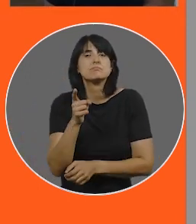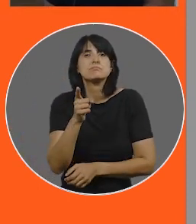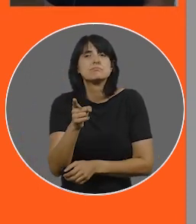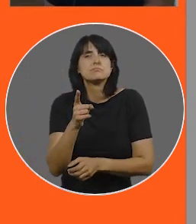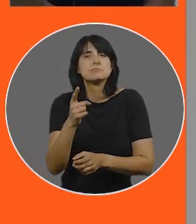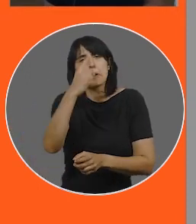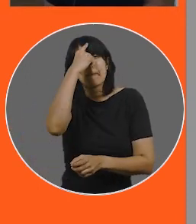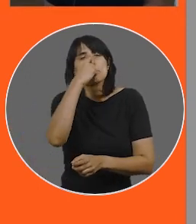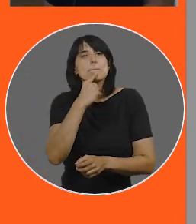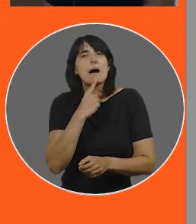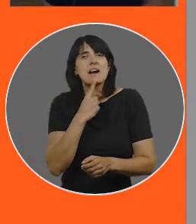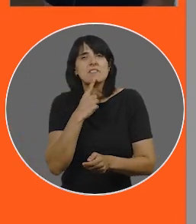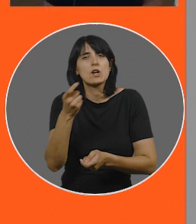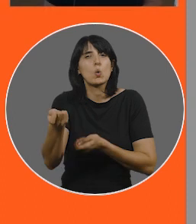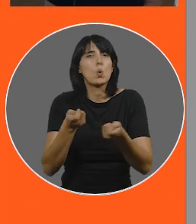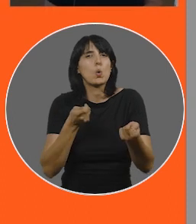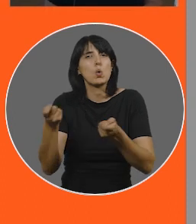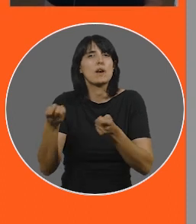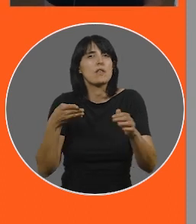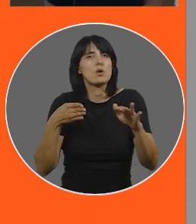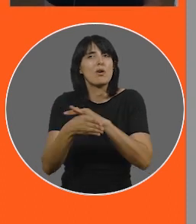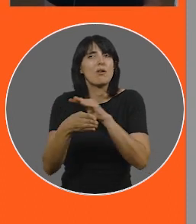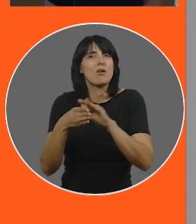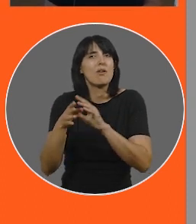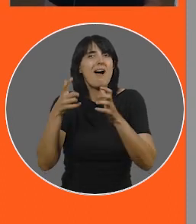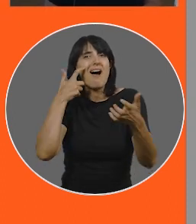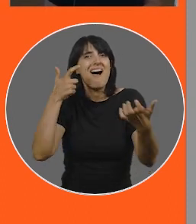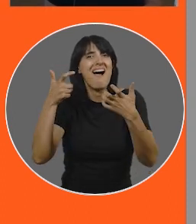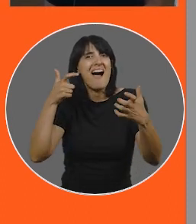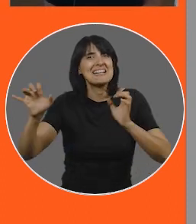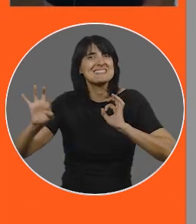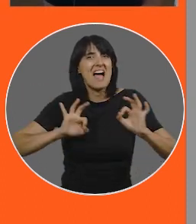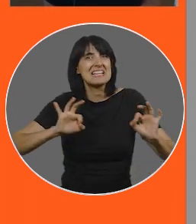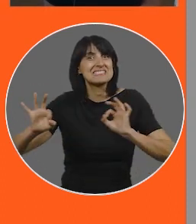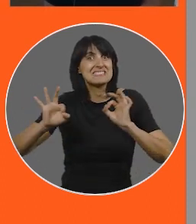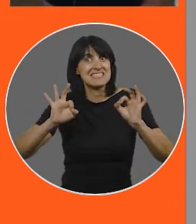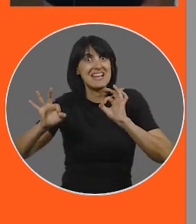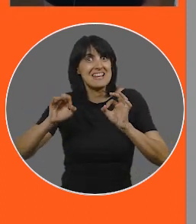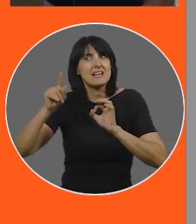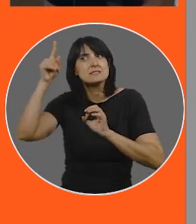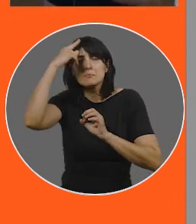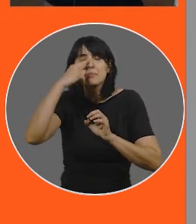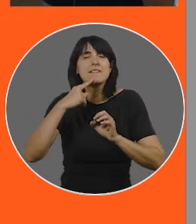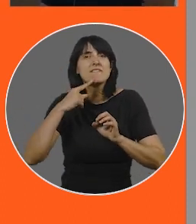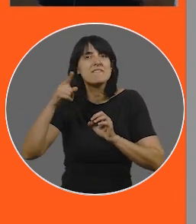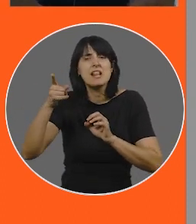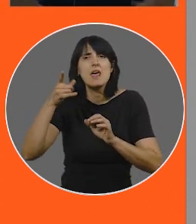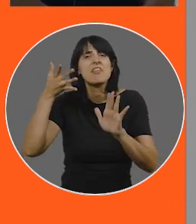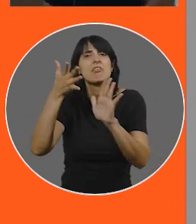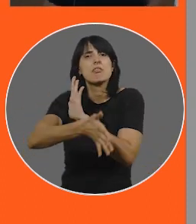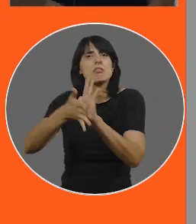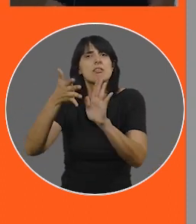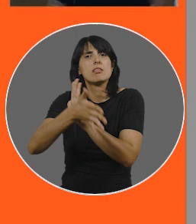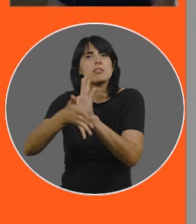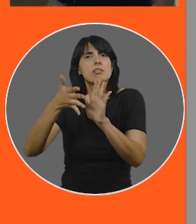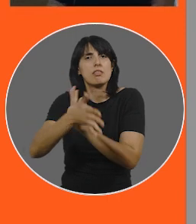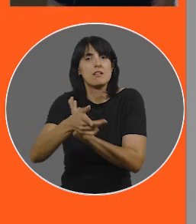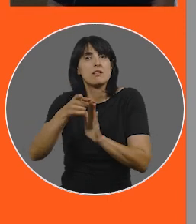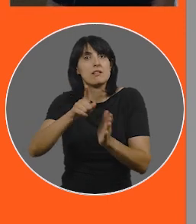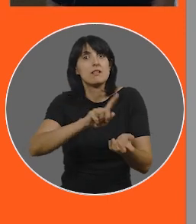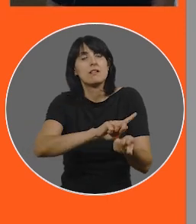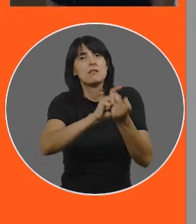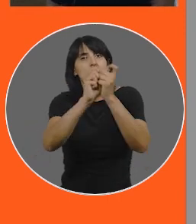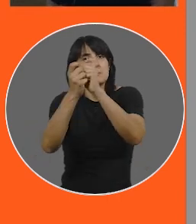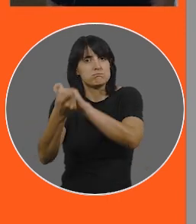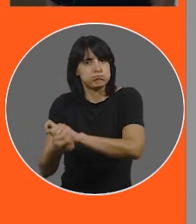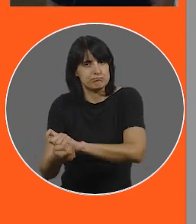definir el perfil del coordinador de l'accessibilitat a les arts escèniques. Tot això ho hem convertit, perdoneu, en